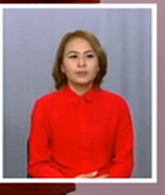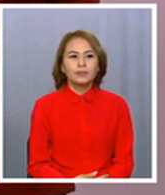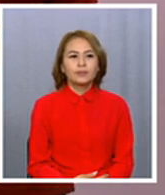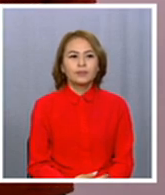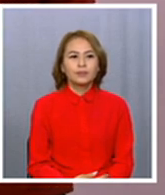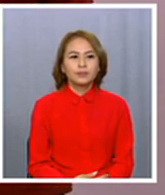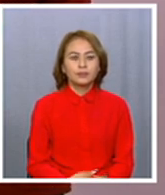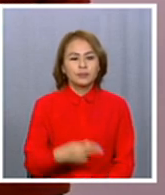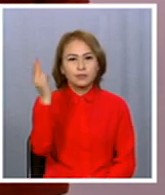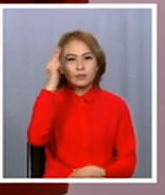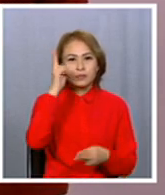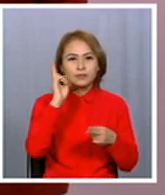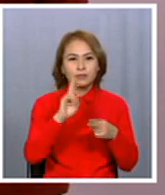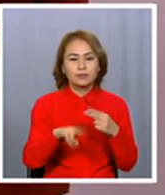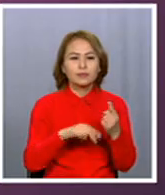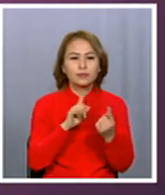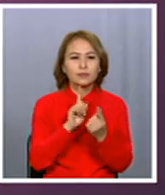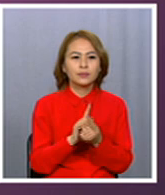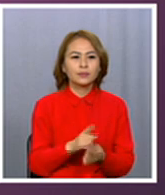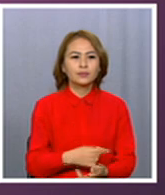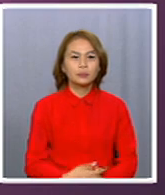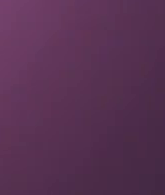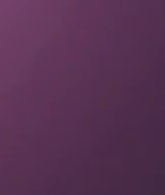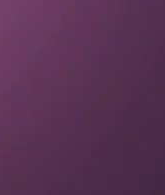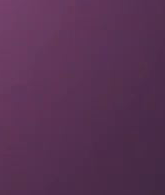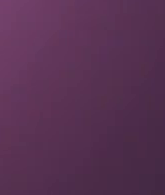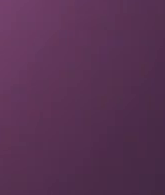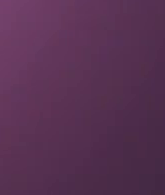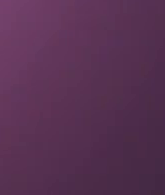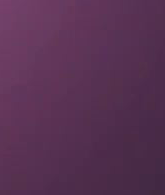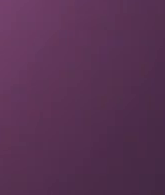Сабақ аяқталды, сау болыңдар!